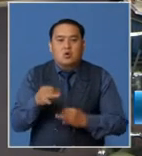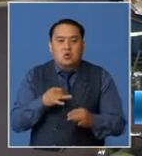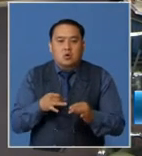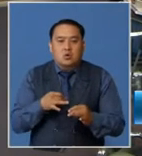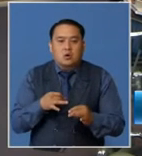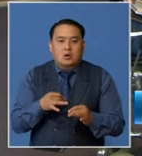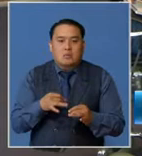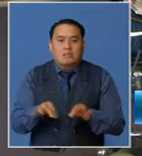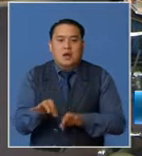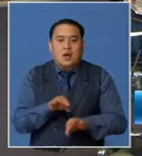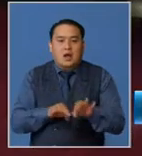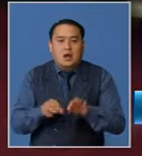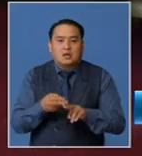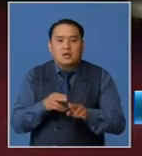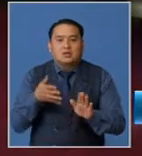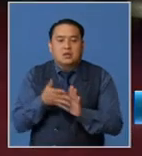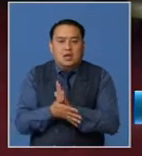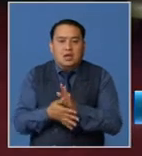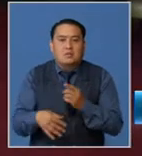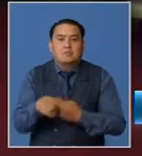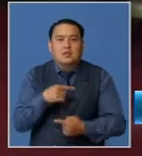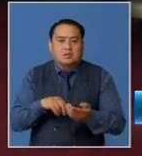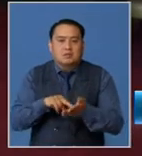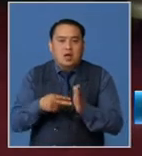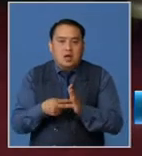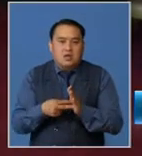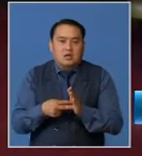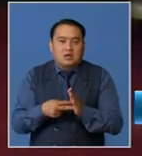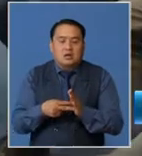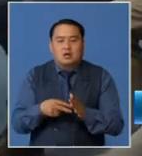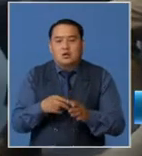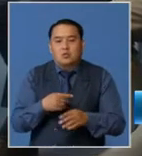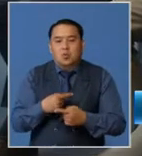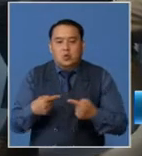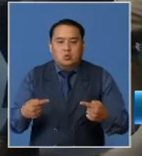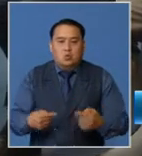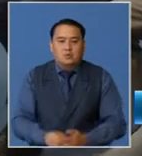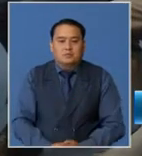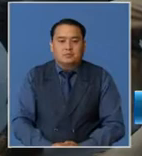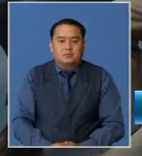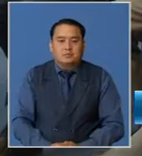и коучинг-проекты. Это затраты на бизнес-планирование, маркетинг, пиар и многое другое.